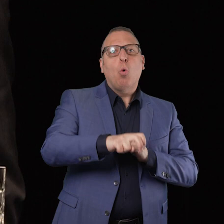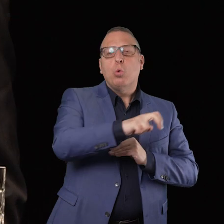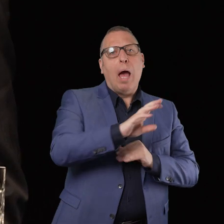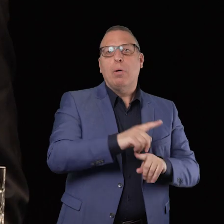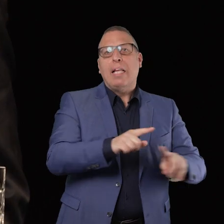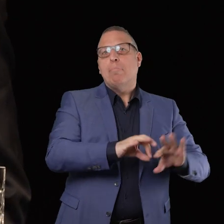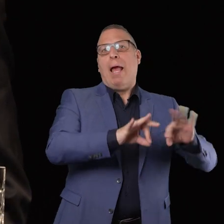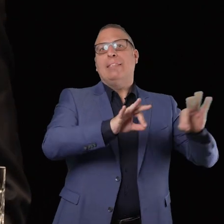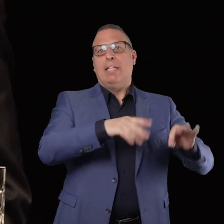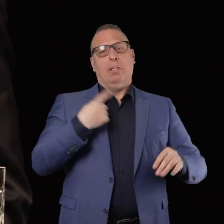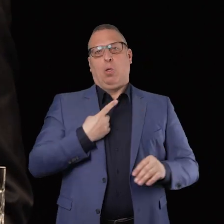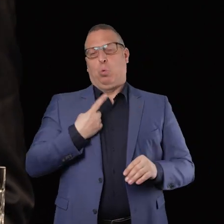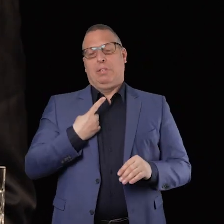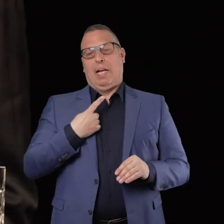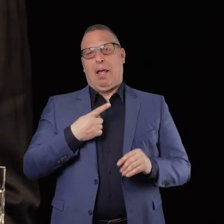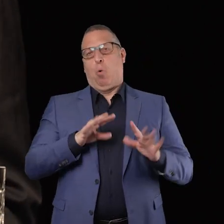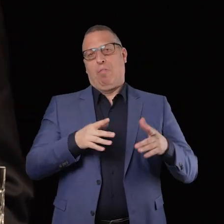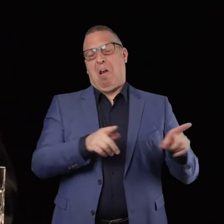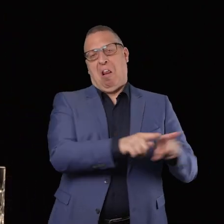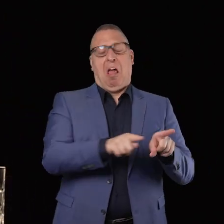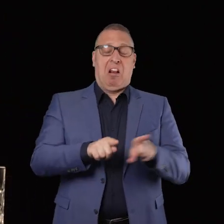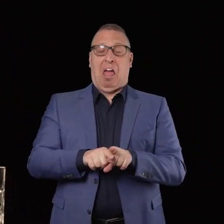nicht besser eignen als unsere.